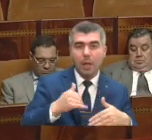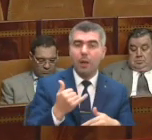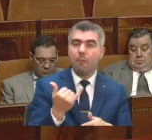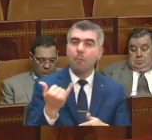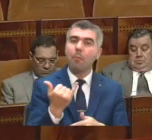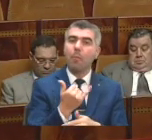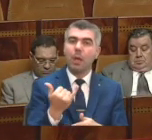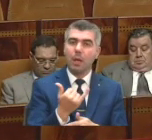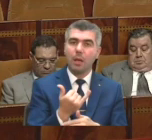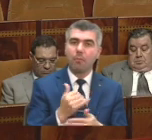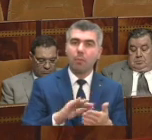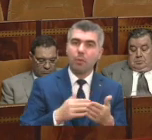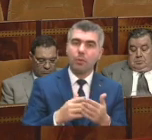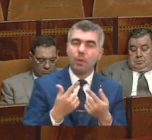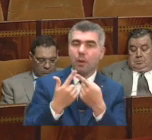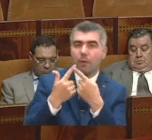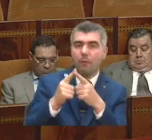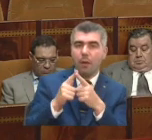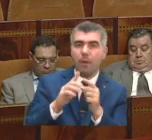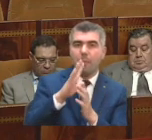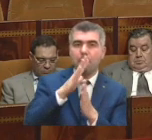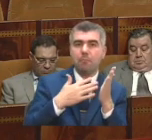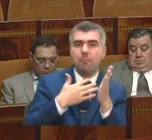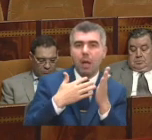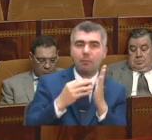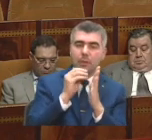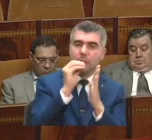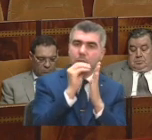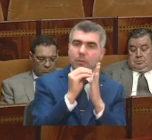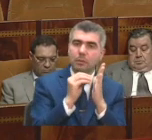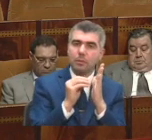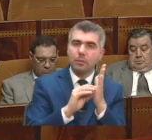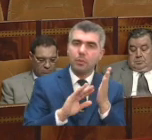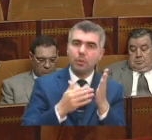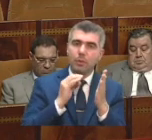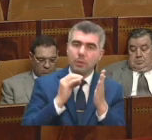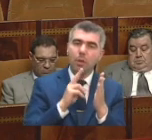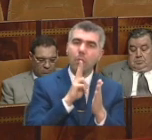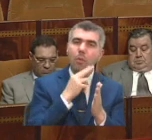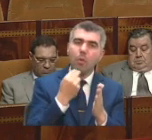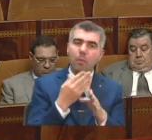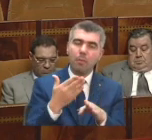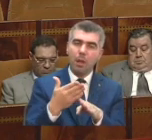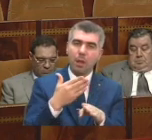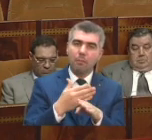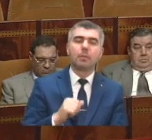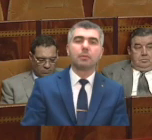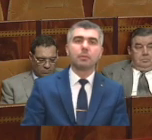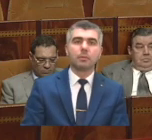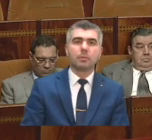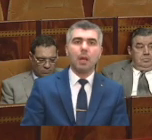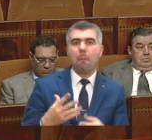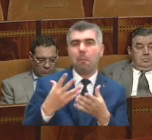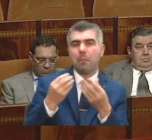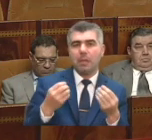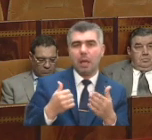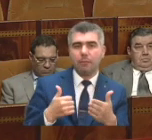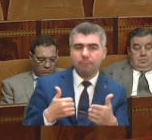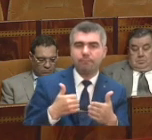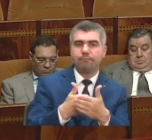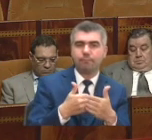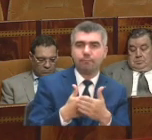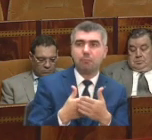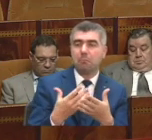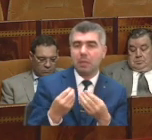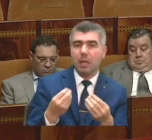يمكن إنكارها عبر مجموعة من البرامج وعبر الحكومات السابقة، وأمام مجموعة من الحوادث التي صاحبت أمطار الخير